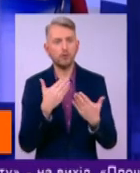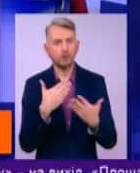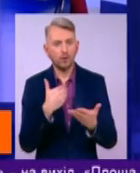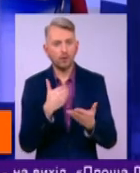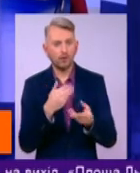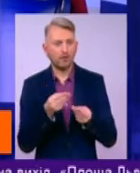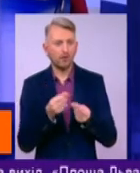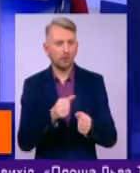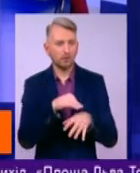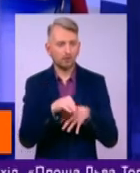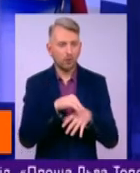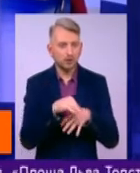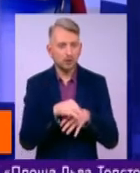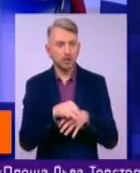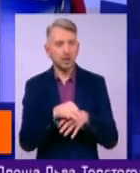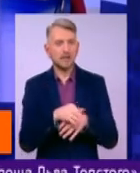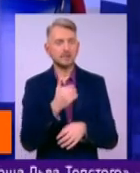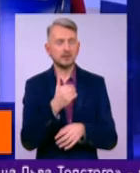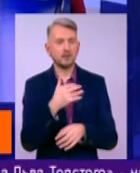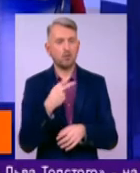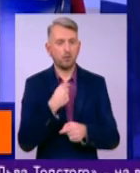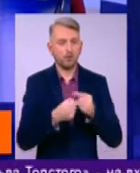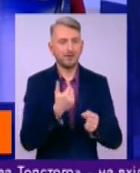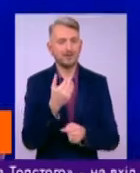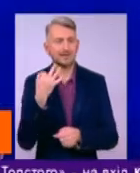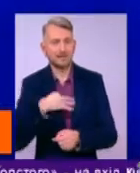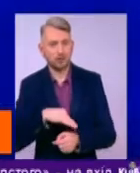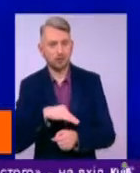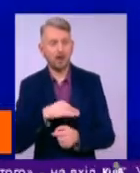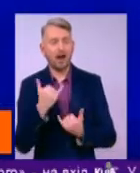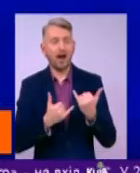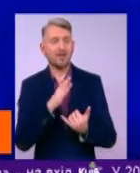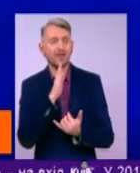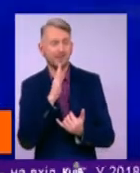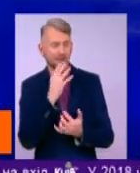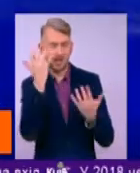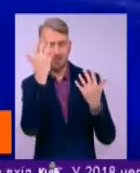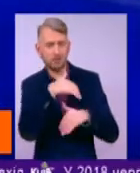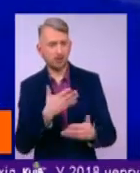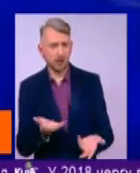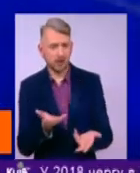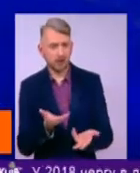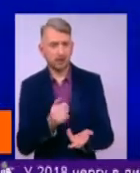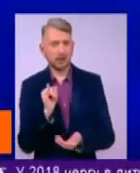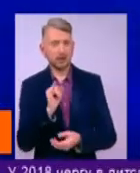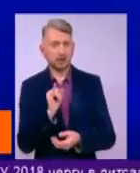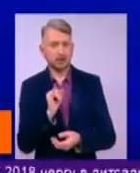розбещення її онуки її ж сином. І невістка просто не помічала і